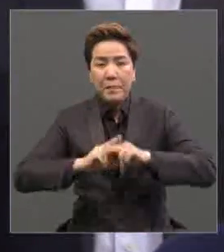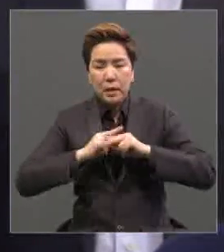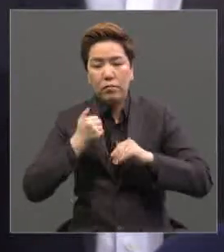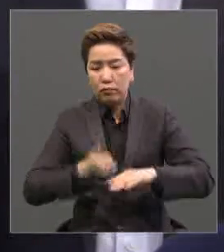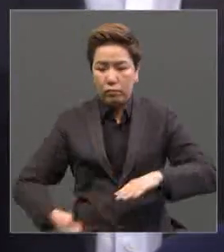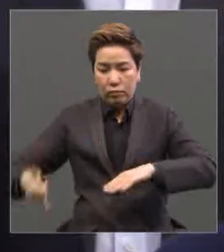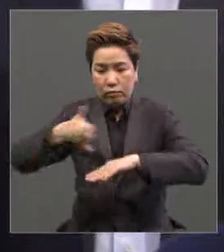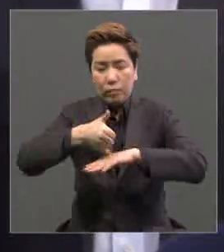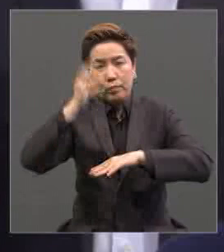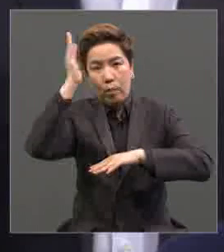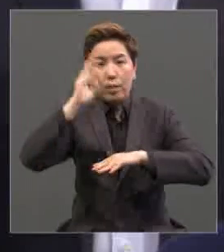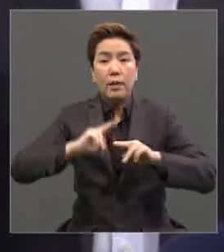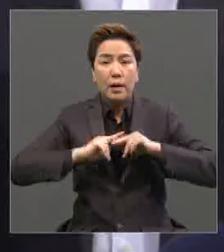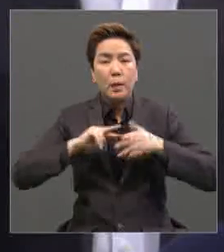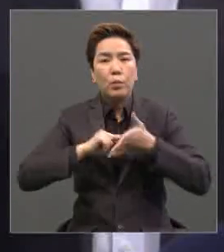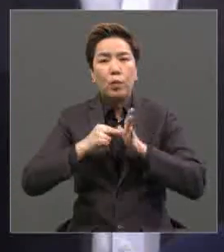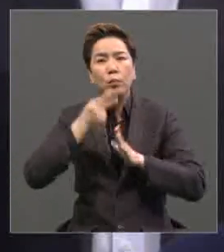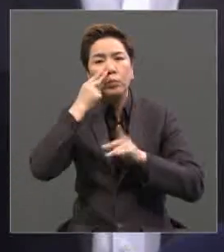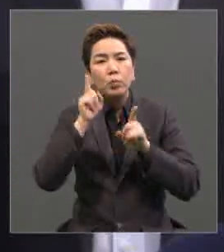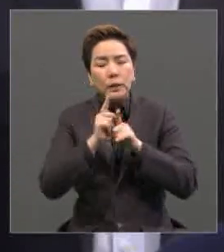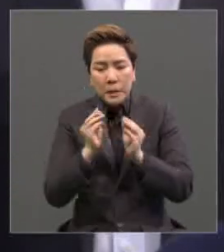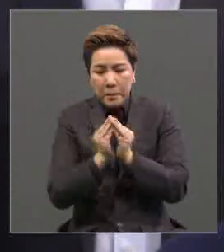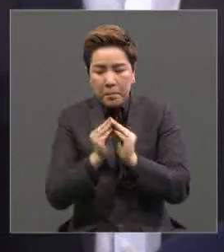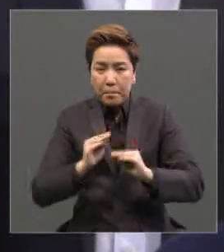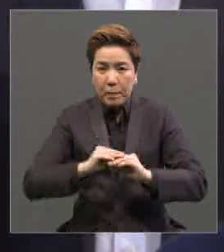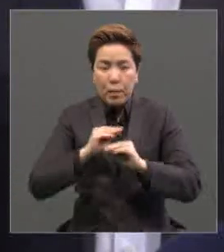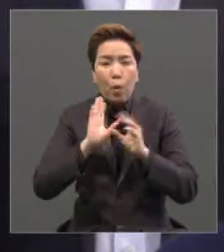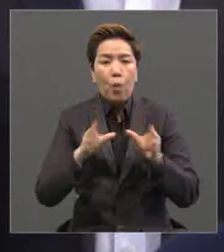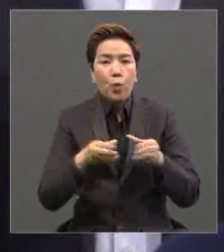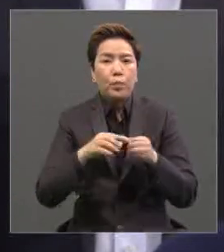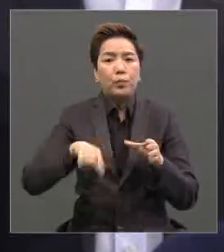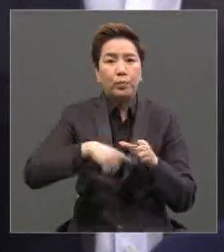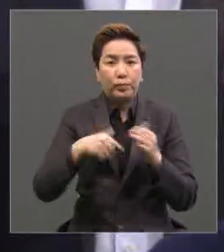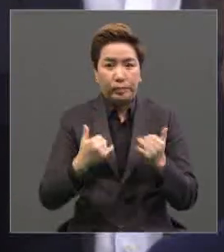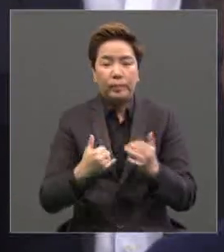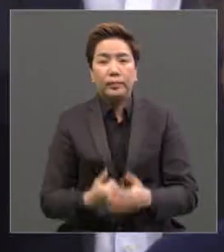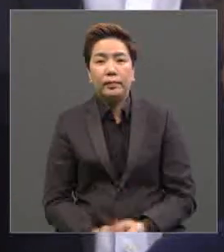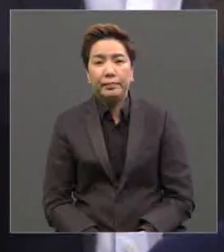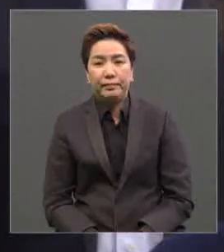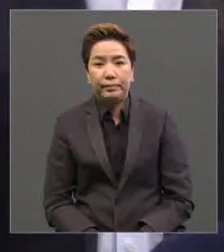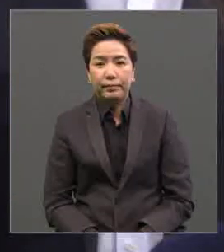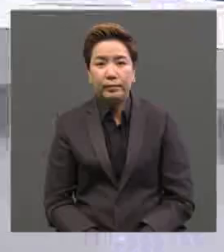ขึ้นเวทีปราศัยด้วยตัวเองเนี่ยจะยิ่งเป็นการเพิ่มคะแนนนิยมให้กับพรรคมากยิ่งขึ้นค่ะ